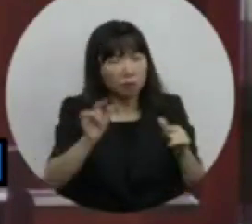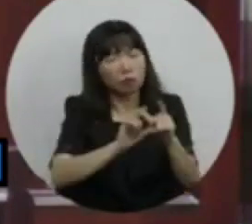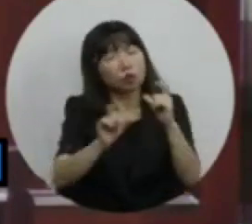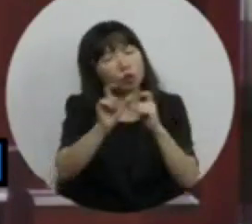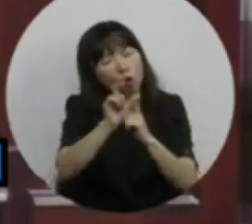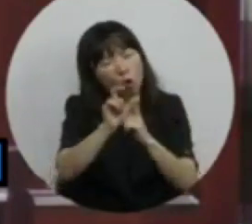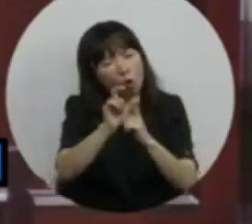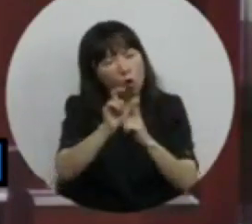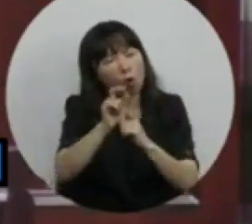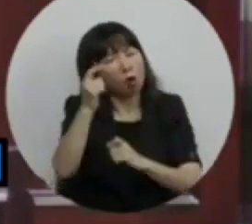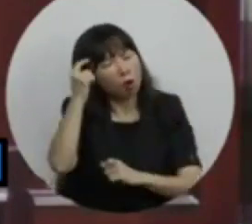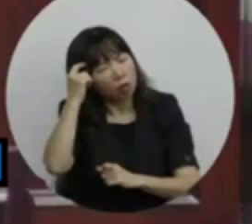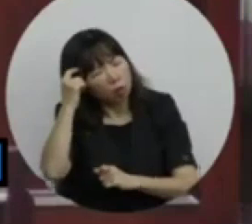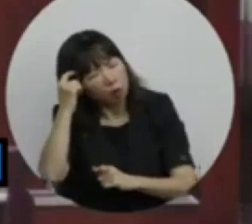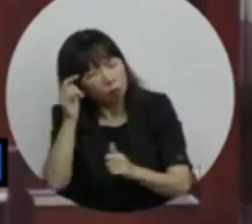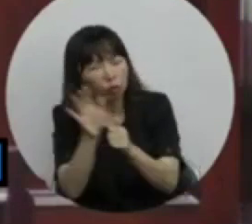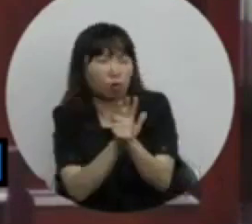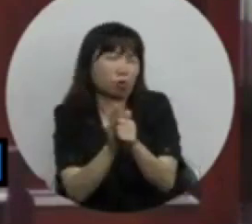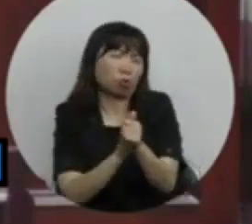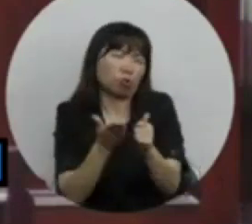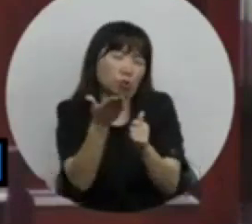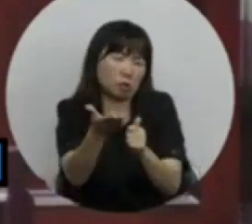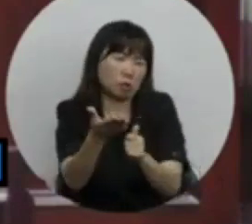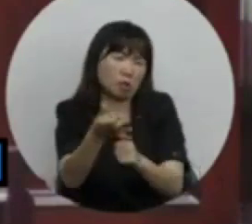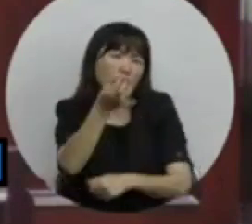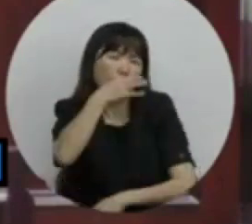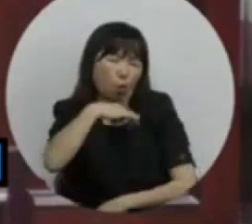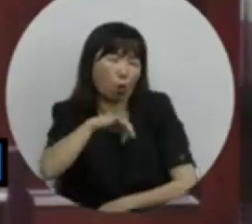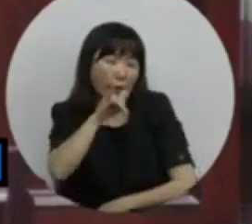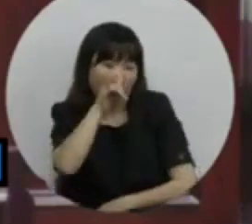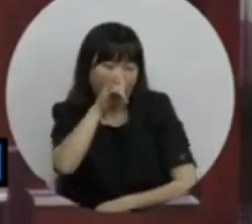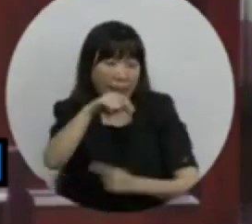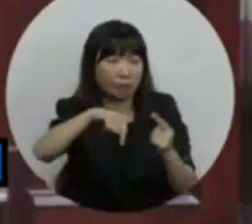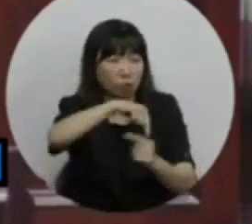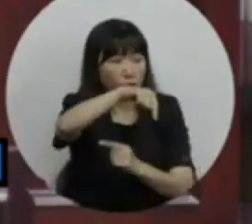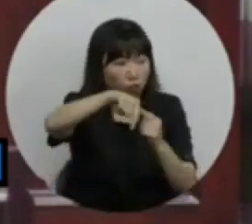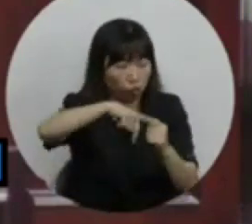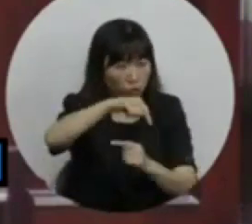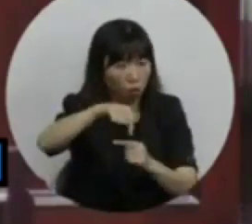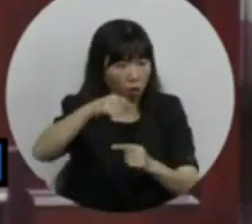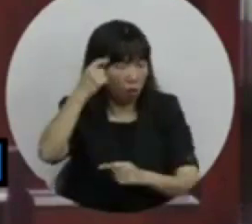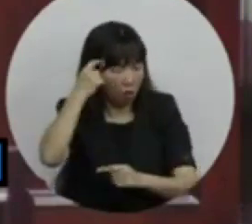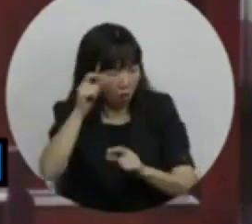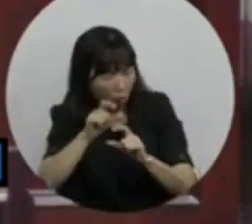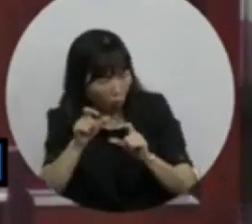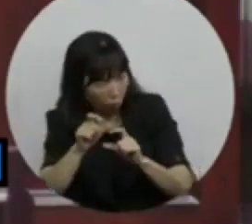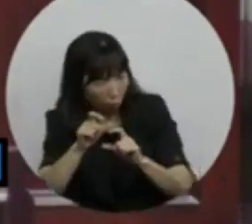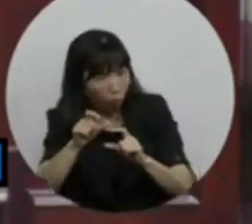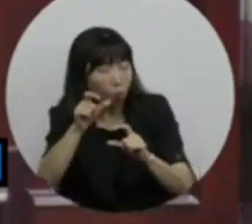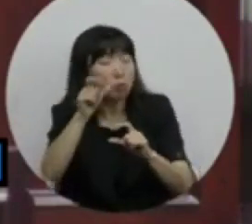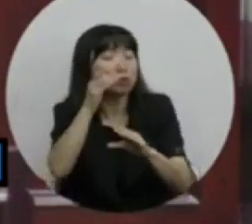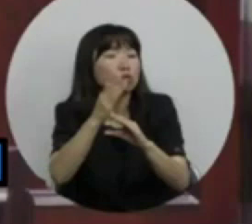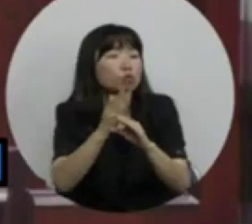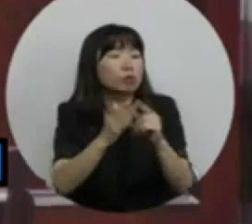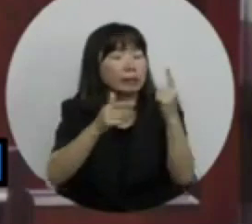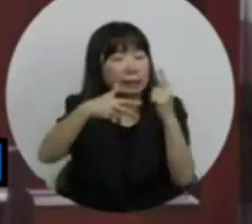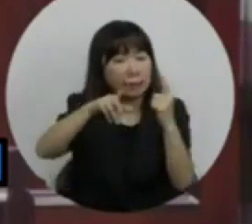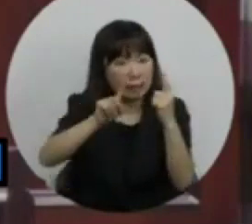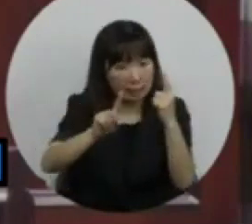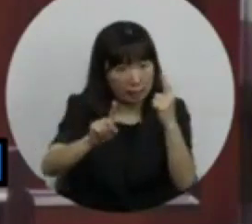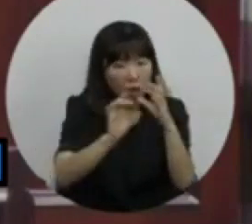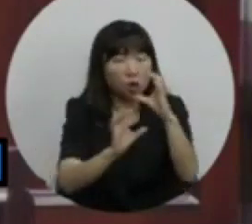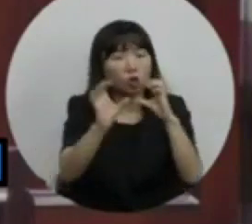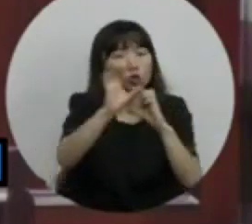있을지 효율적인 재정 운영에 대한 심사숙고를 통하여 제1회 추가 경정